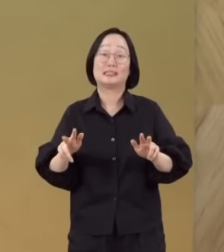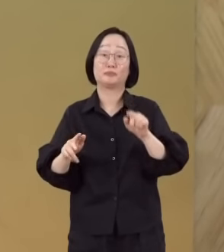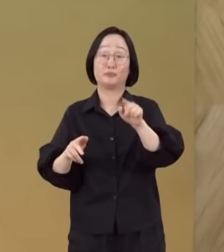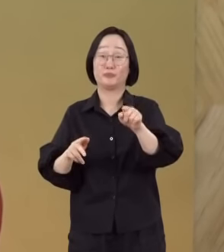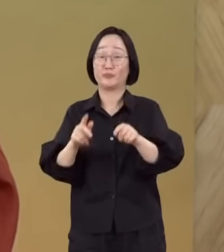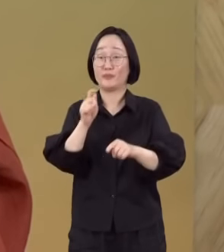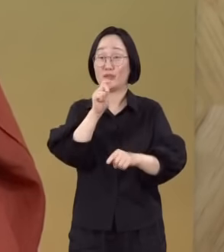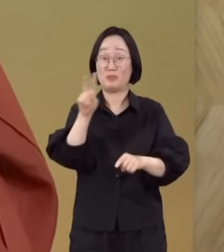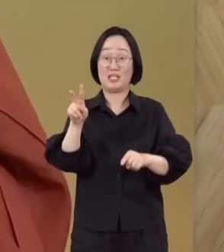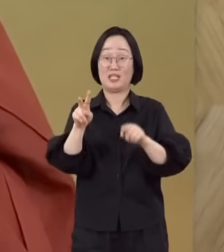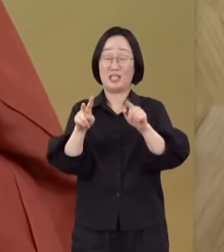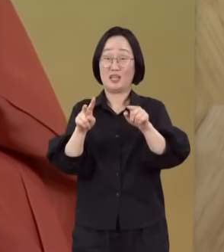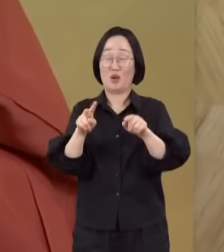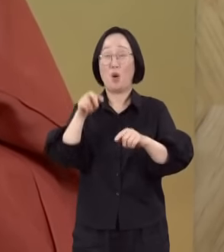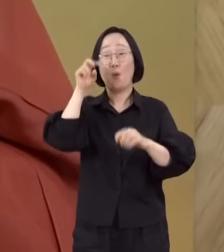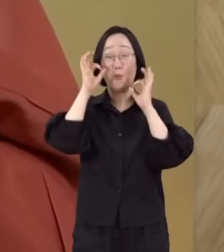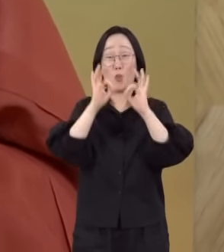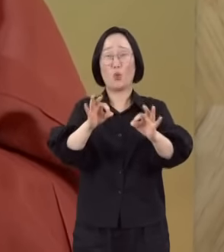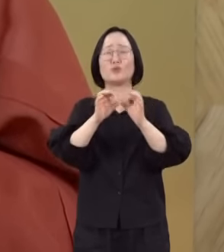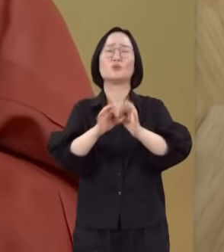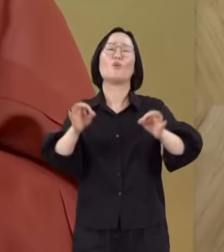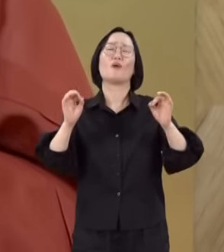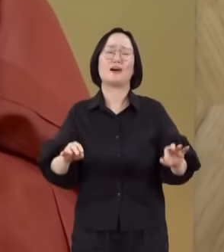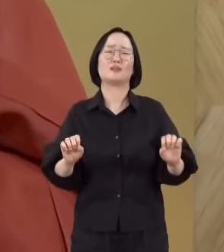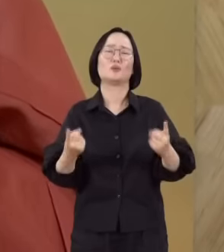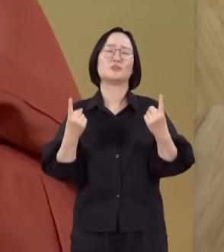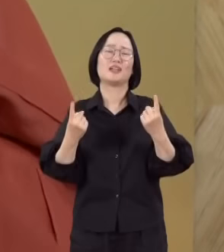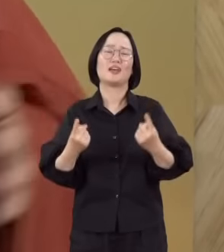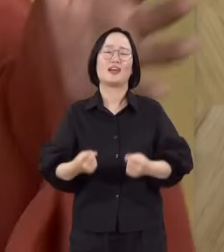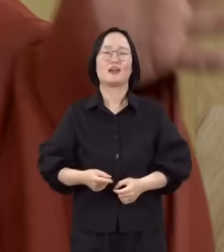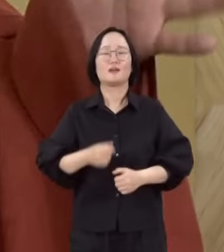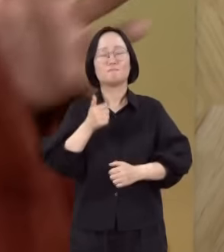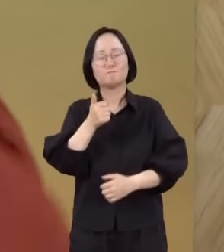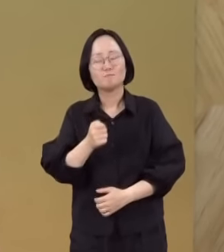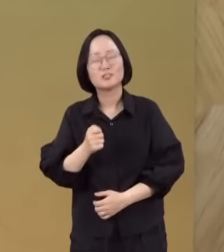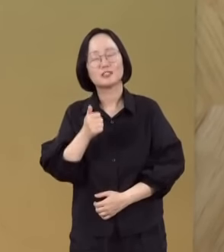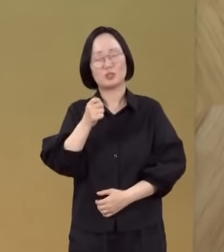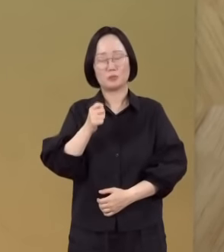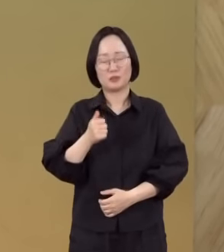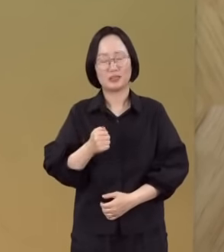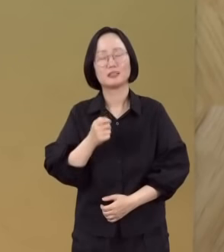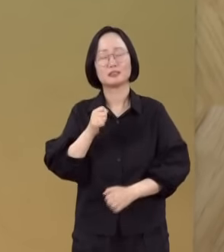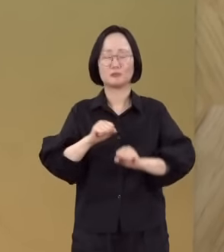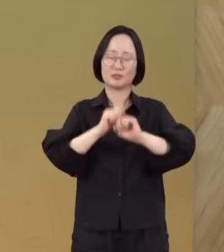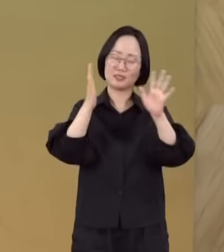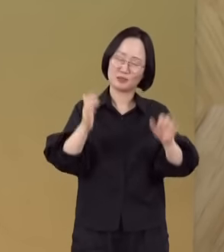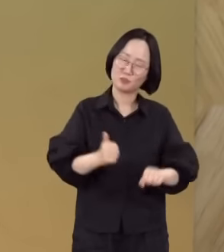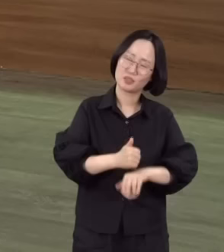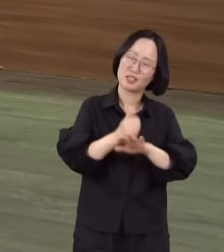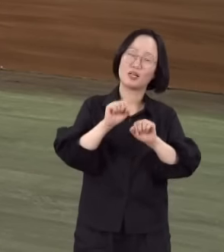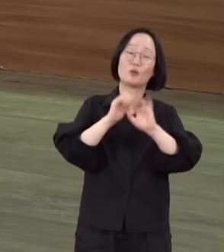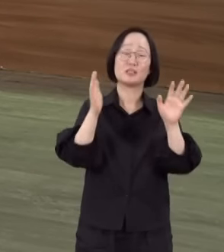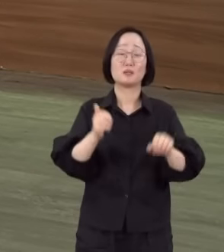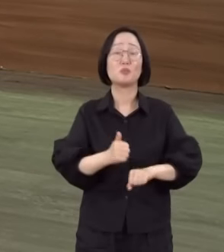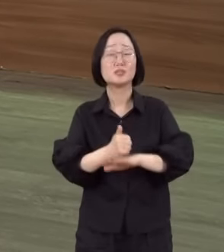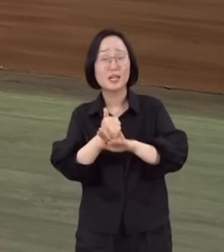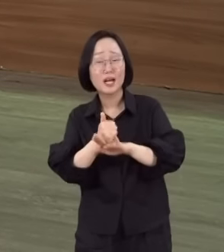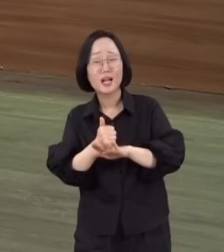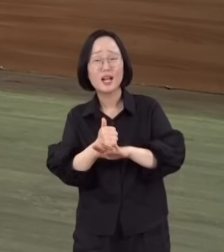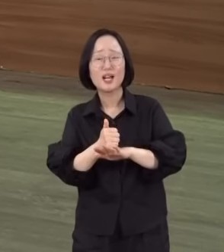관세음보살 관세 보살 염불하는 거예요 우리 불교 TV btm 보면서 지장보살